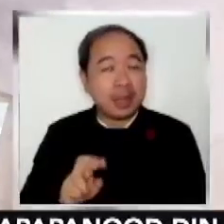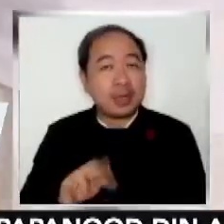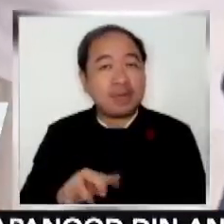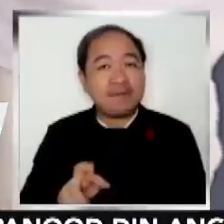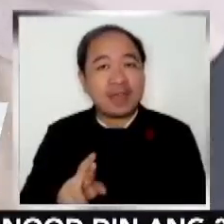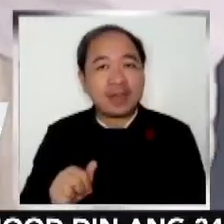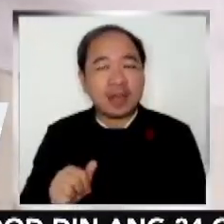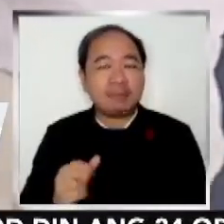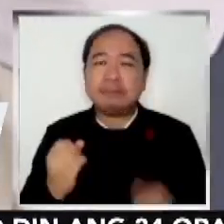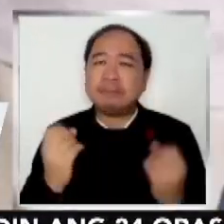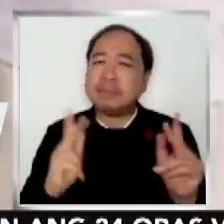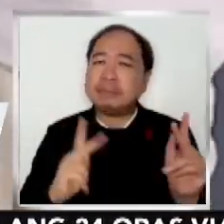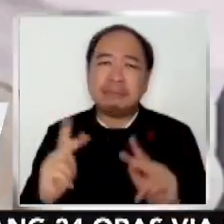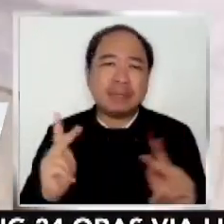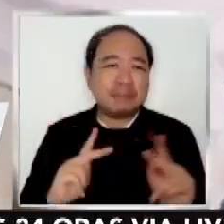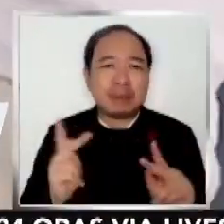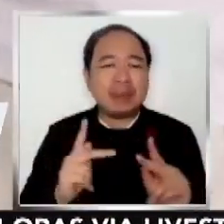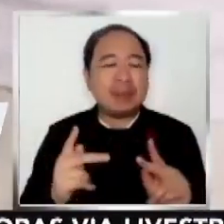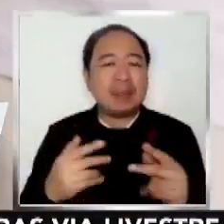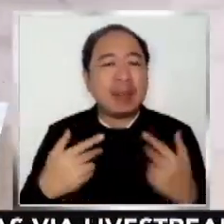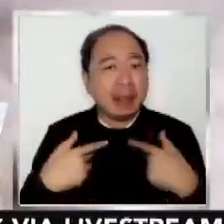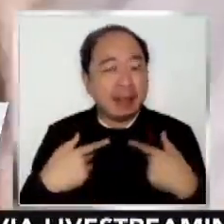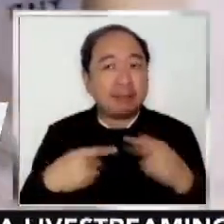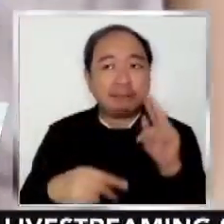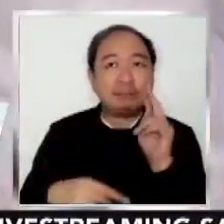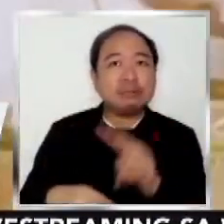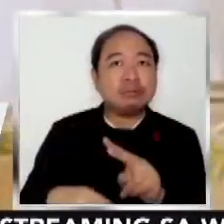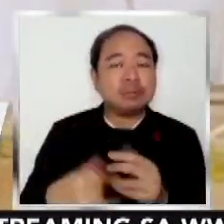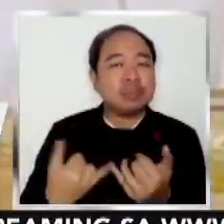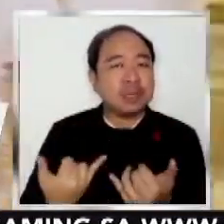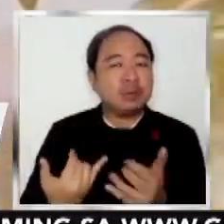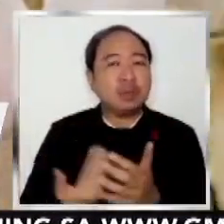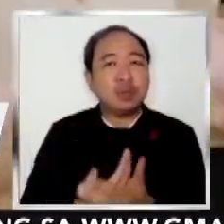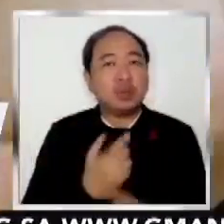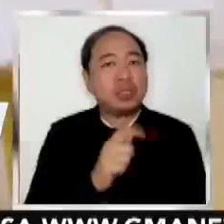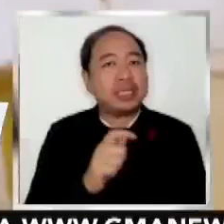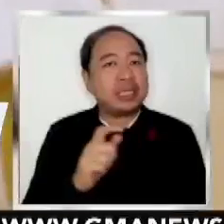ang kumasa sa kanyang new TikTok dance challenge.